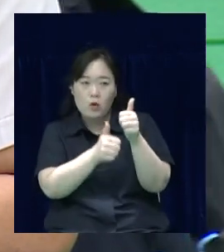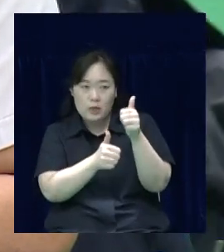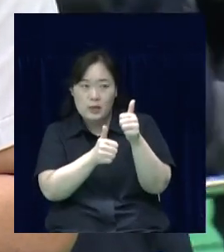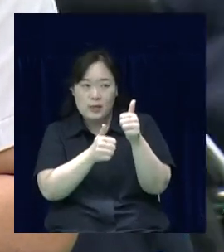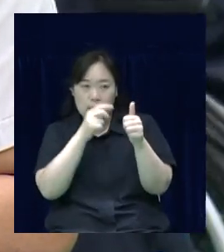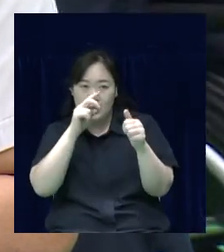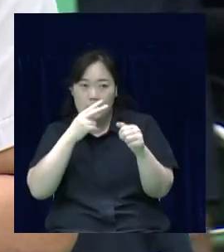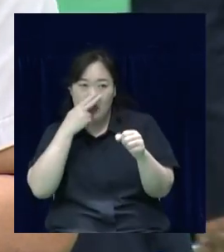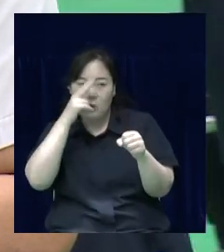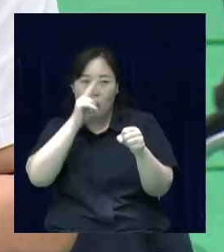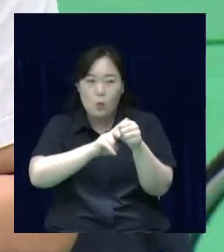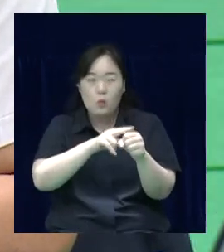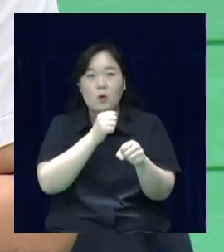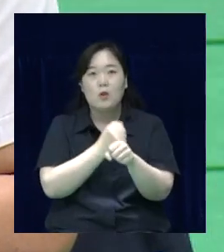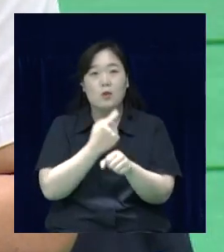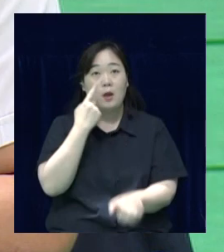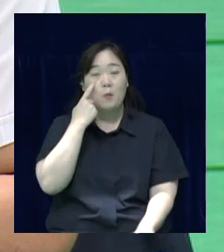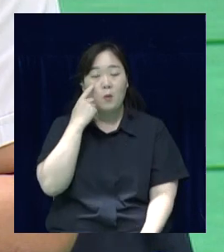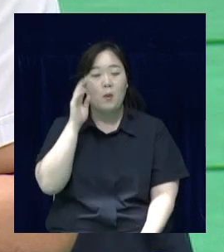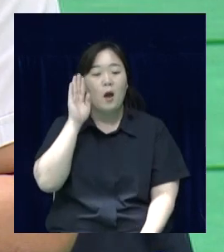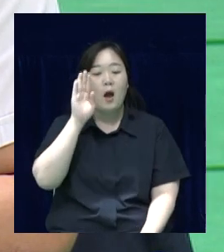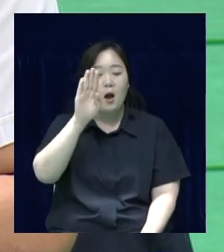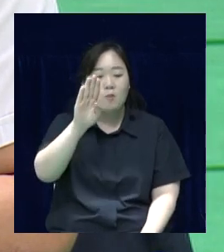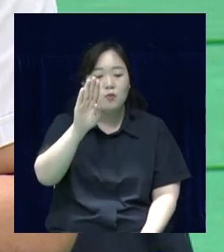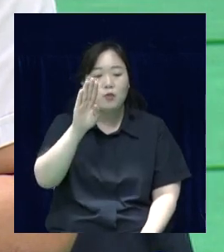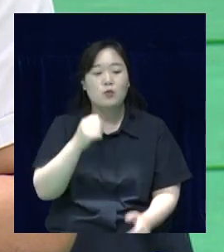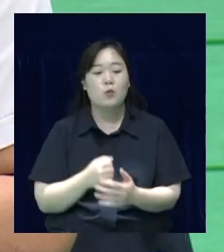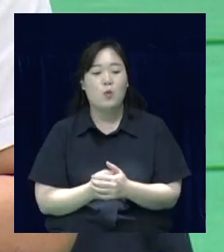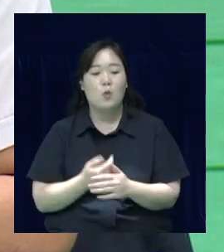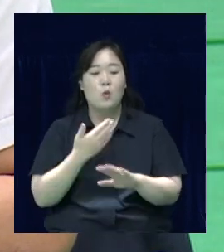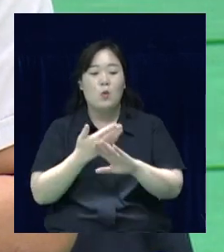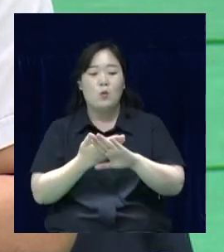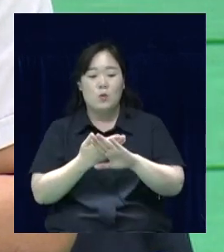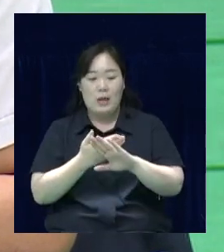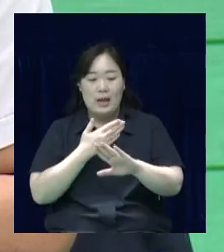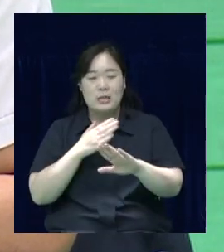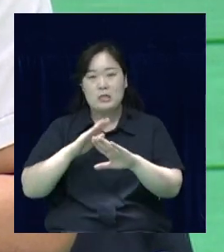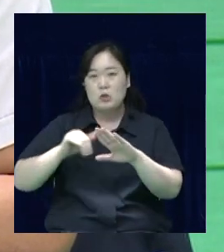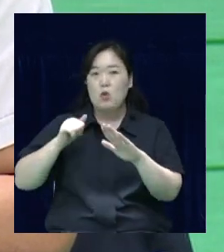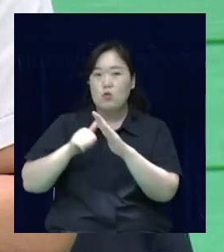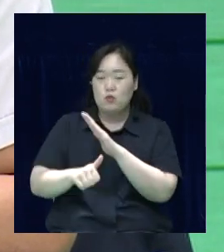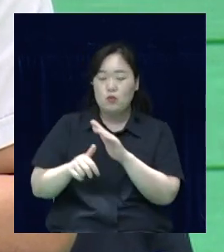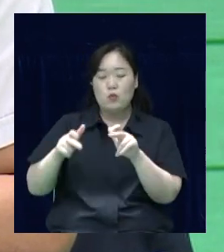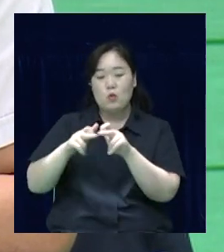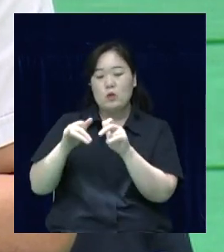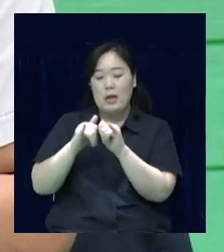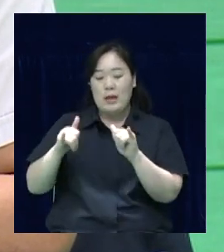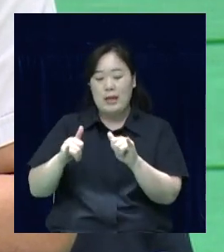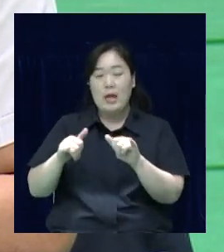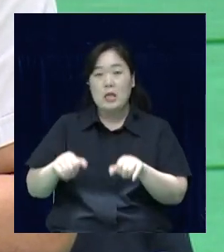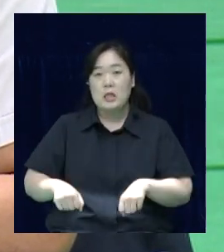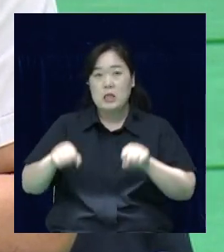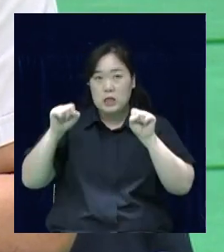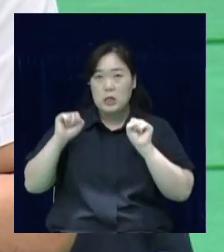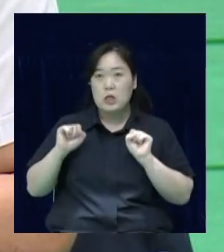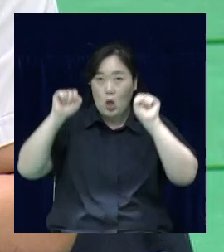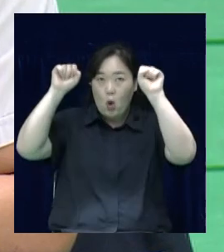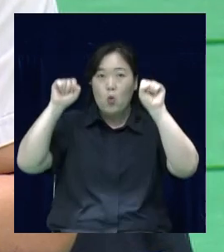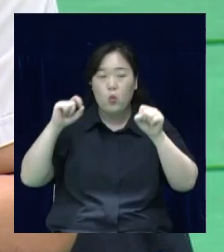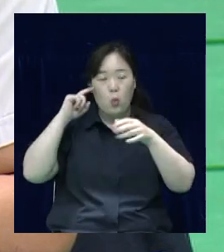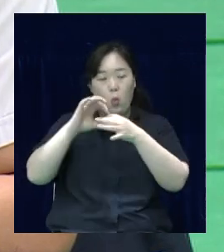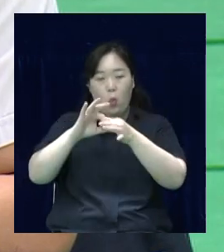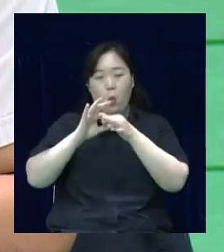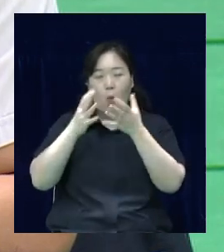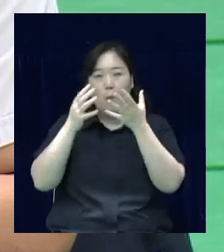보면은 이제 앞으로 계속해서 다른 이제 이 선수들도 이 장애인 역도에 대한 관심을 맞습니다. 가질 수가 있을 것